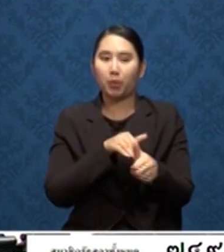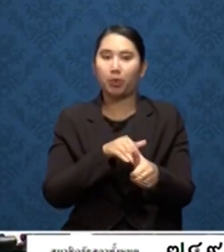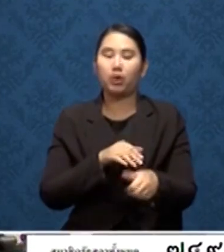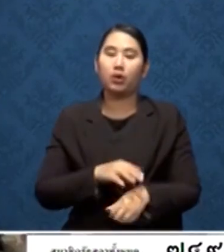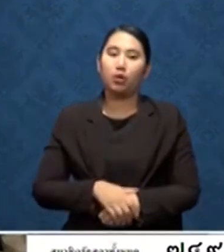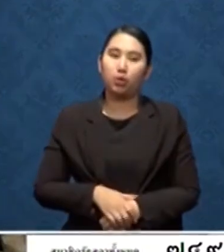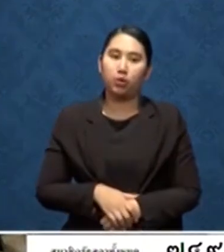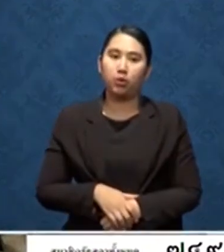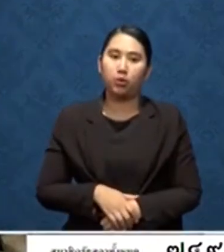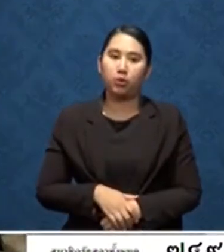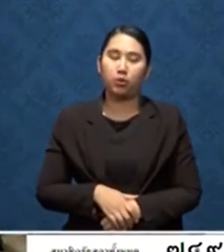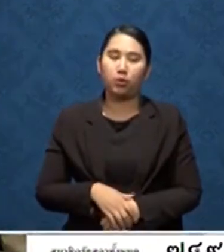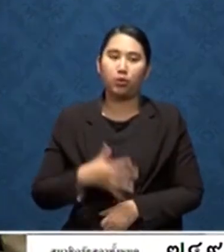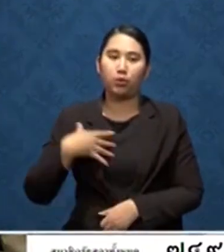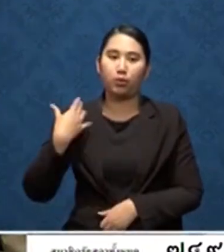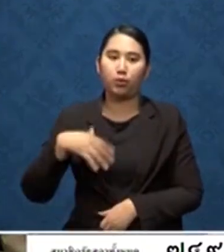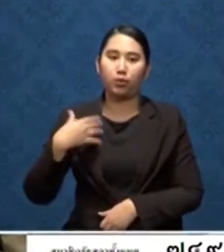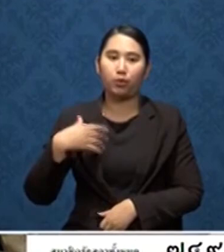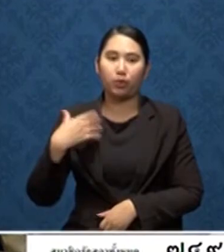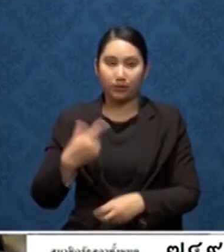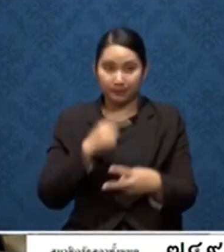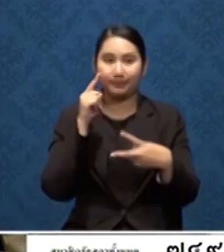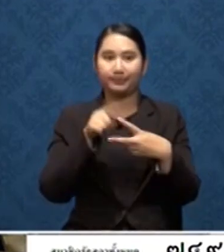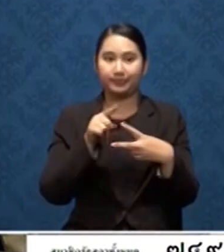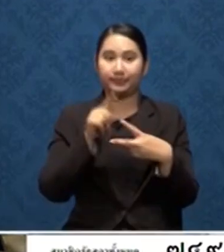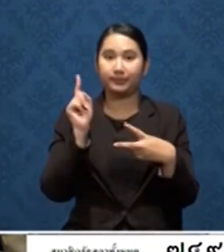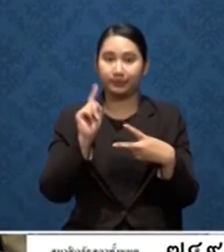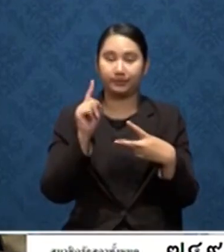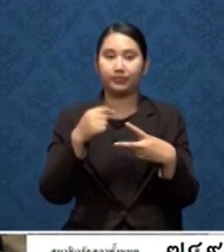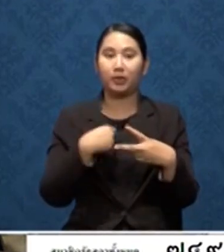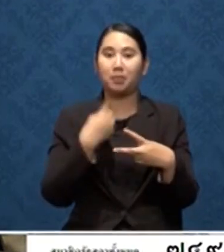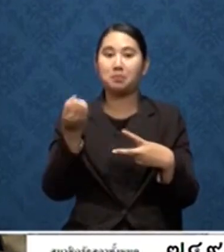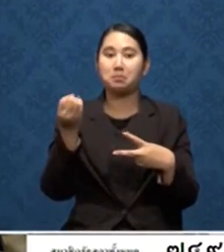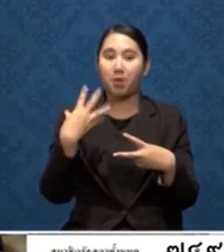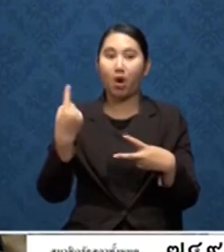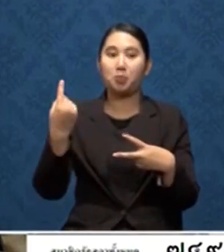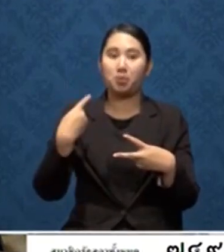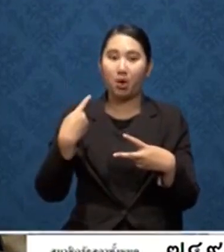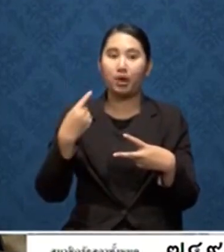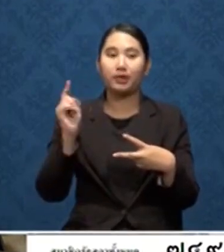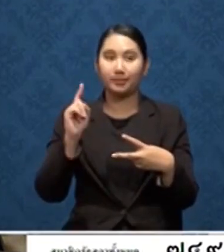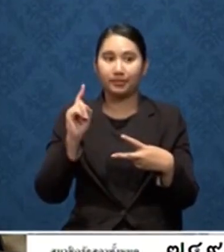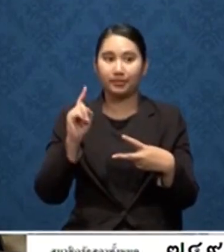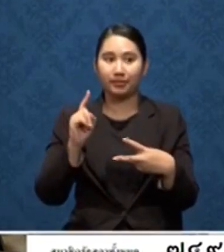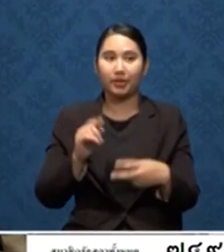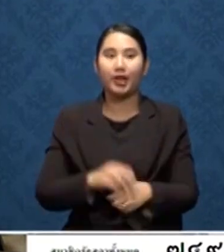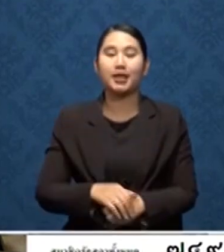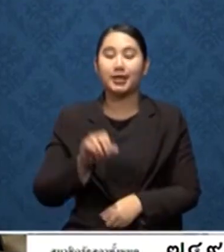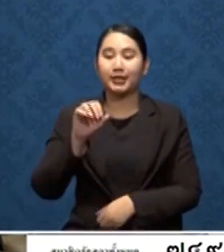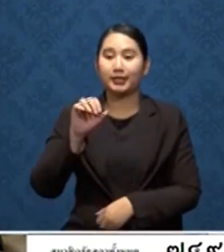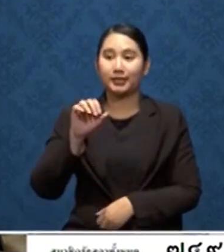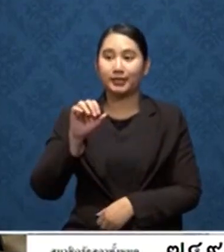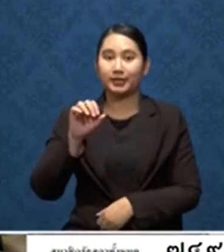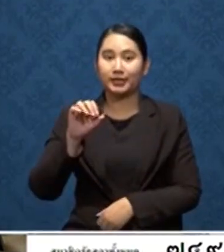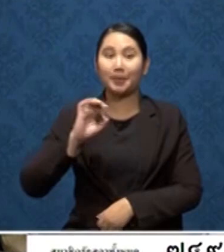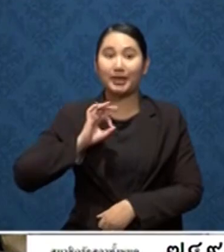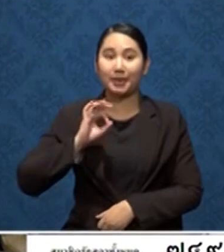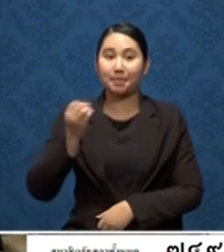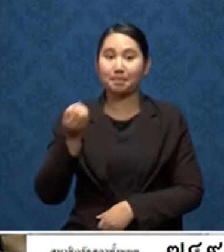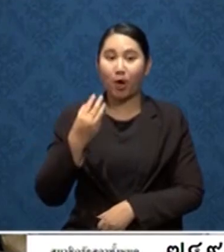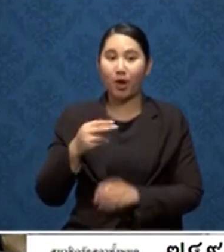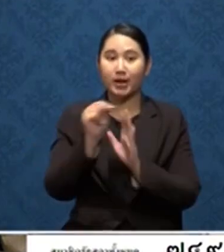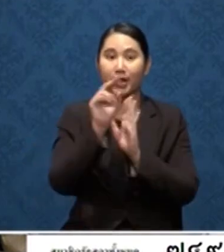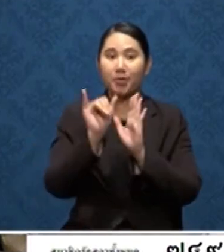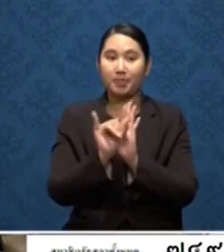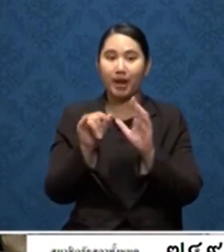ร้ายแรงเป็นภาพพิงข้อที่ 1ครับเป็นข้อกล่าวหาจากสมาชิกรัฐสภาหลายท่านที่มีการกล่าวหาว่า